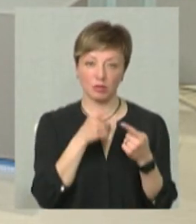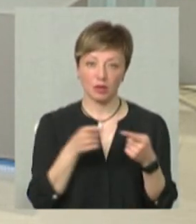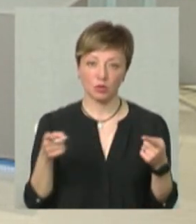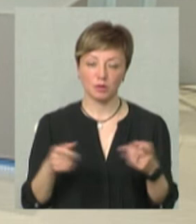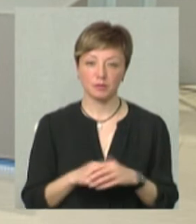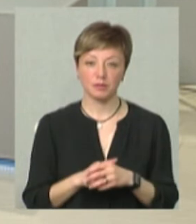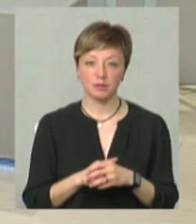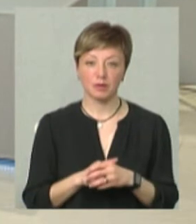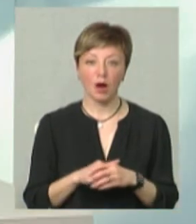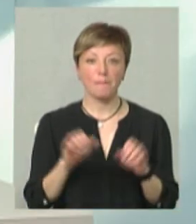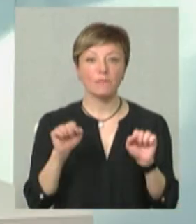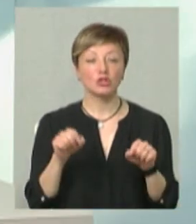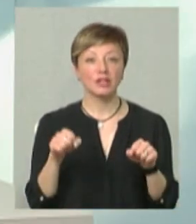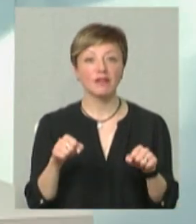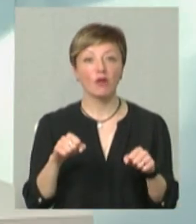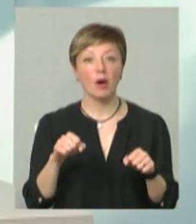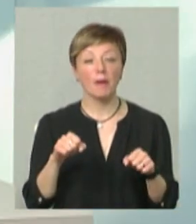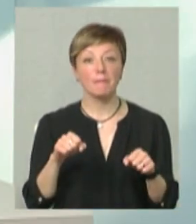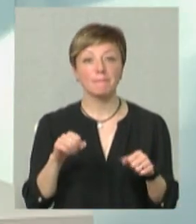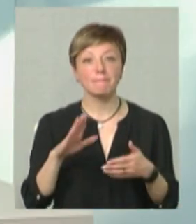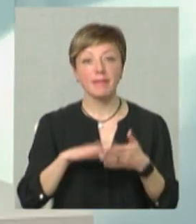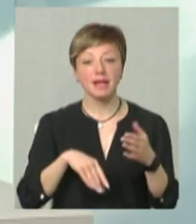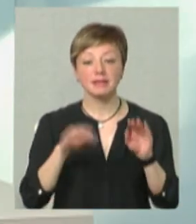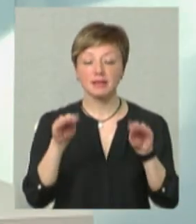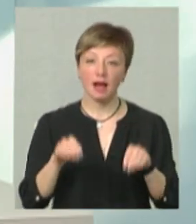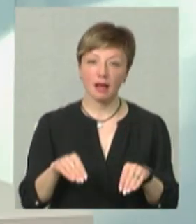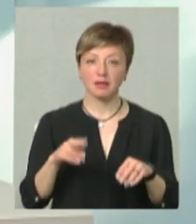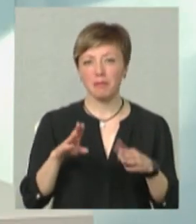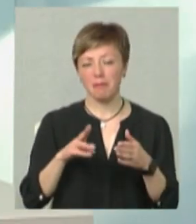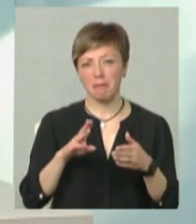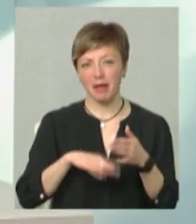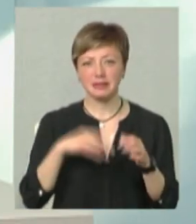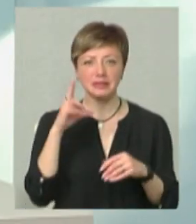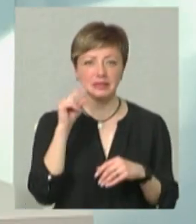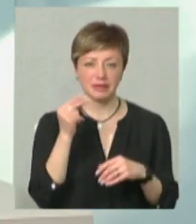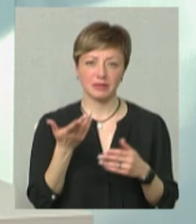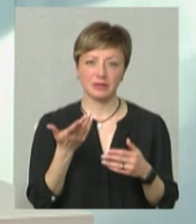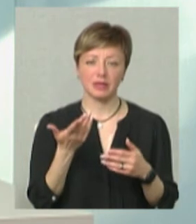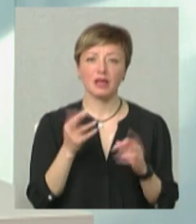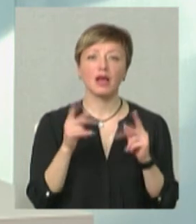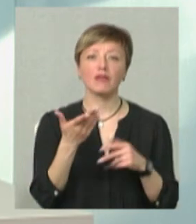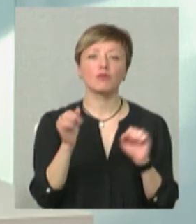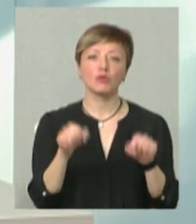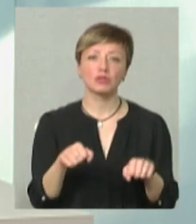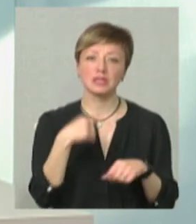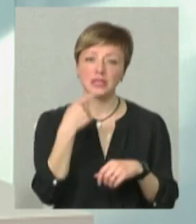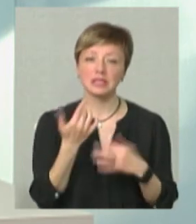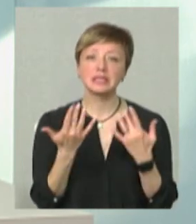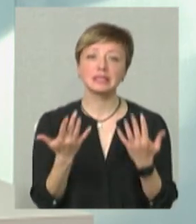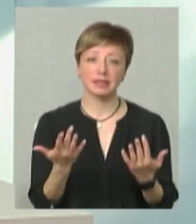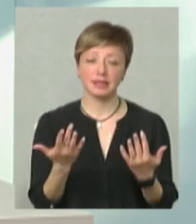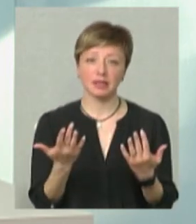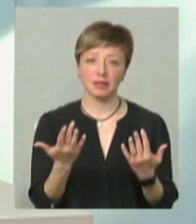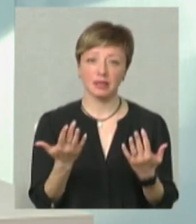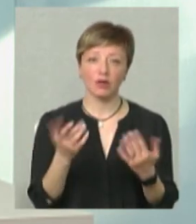часу. Можливо, без статистичних даних, без цифр, але як ви можете оцінити, скільки